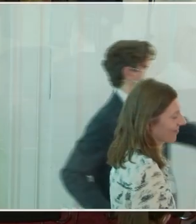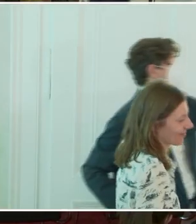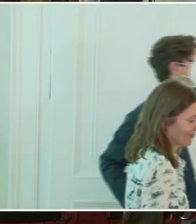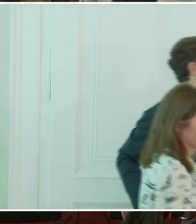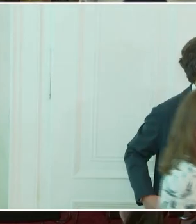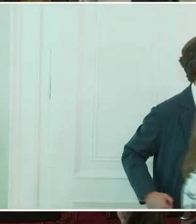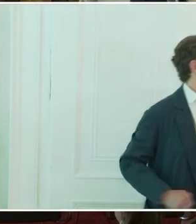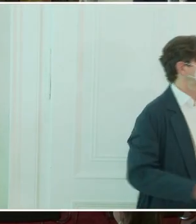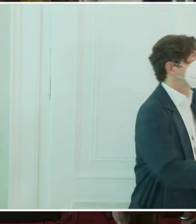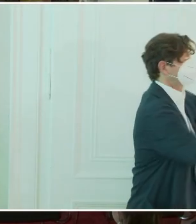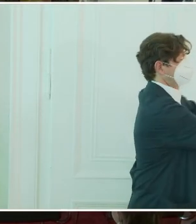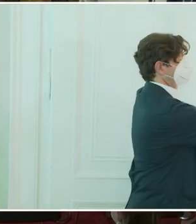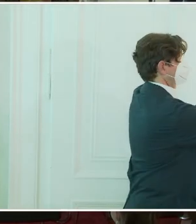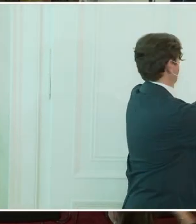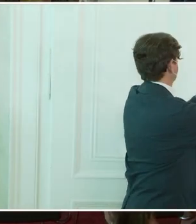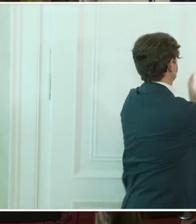Good afternoon.